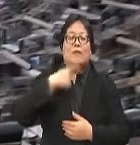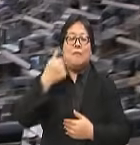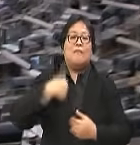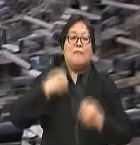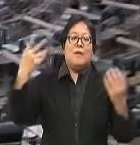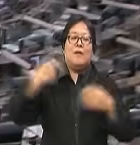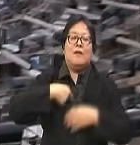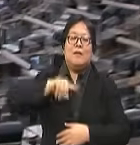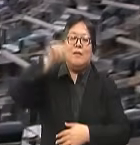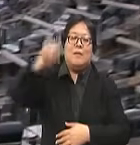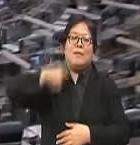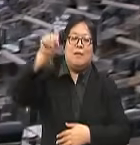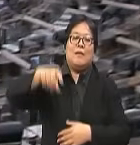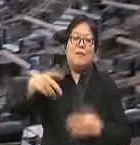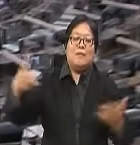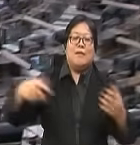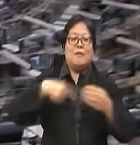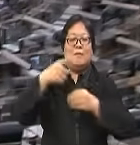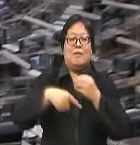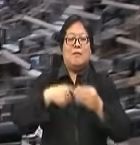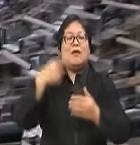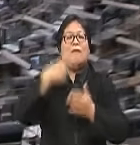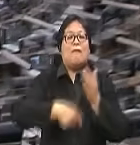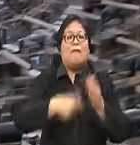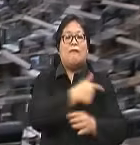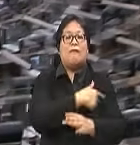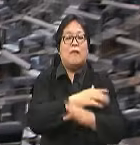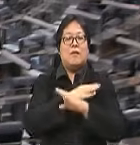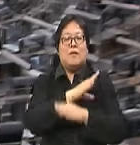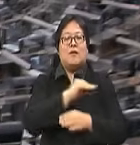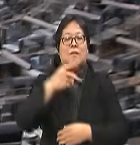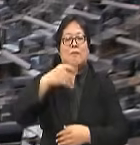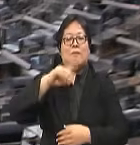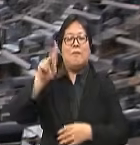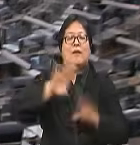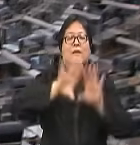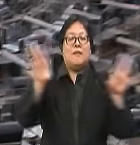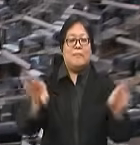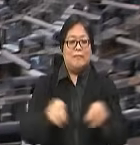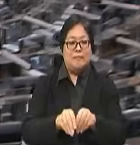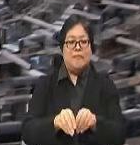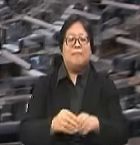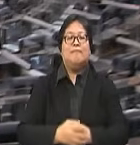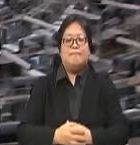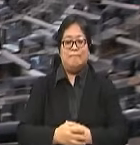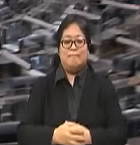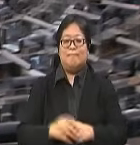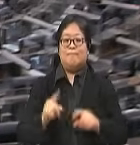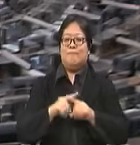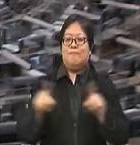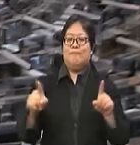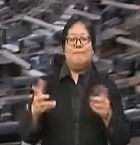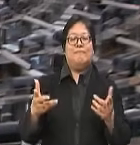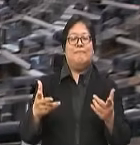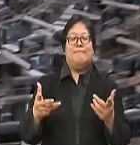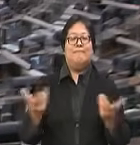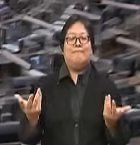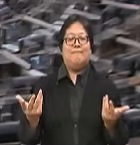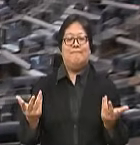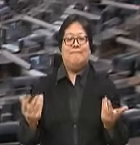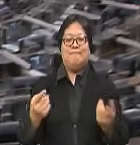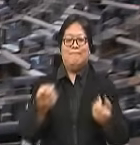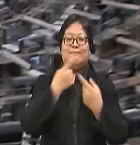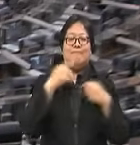sudah banyak kali saya tanya tentang Tong fraksinasi dan fiqh secara keseluruhannya tetapi tidak dapat